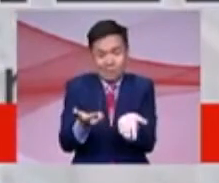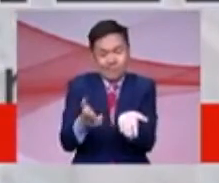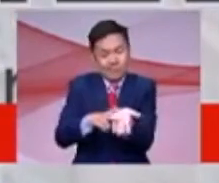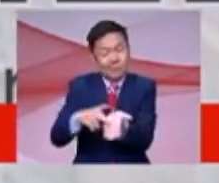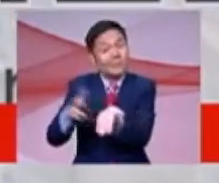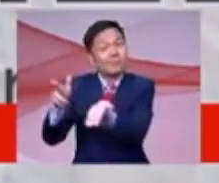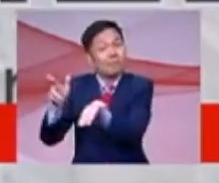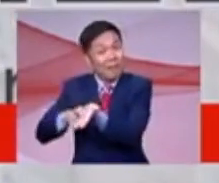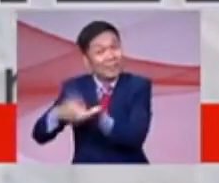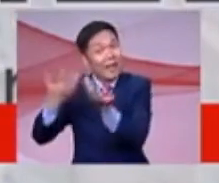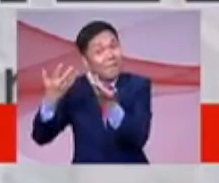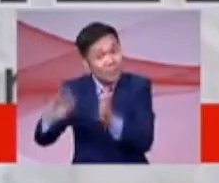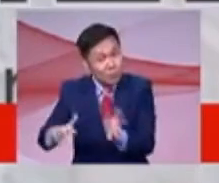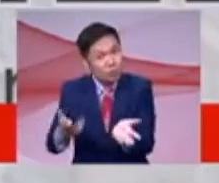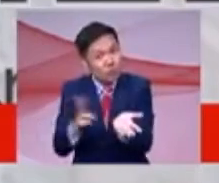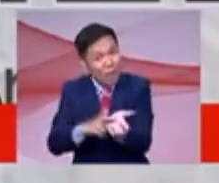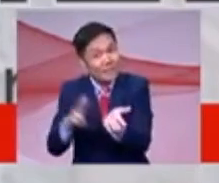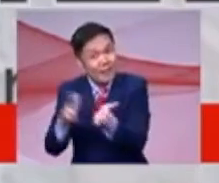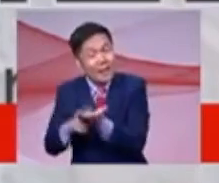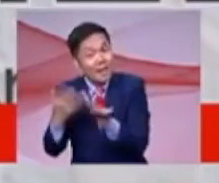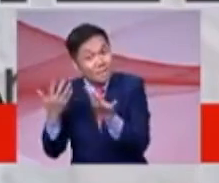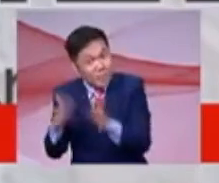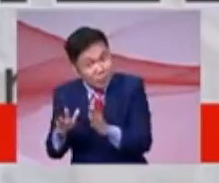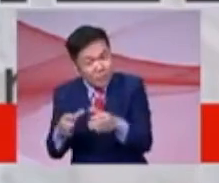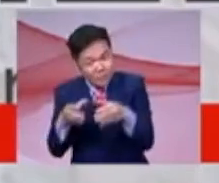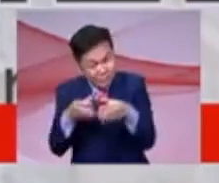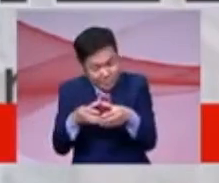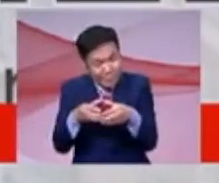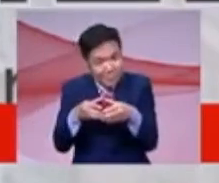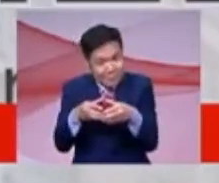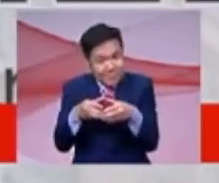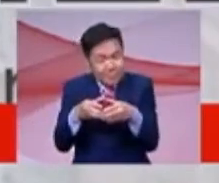pendaftaran, dan bila mereka daftar mungkin mereka akan